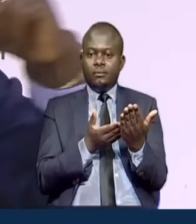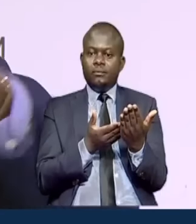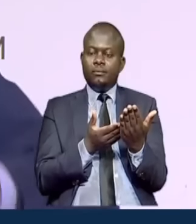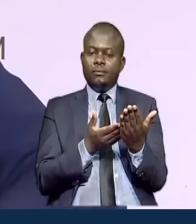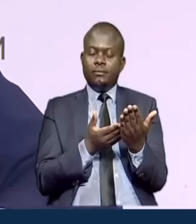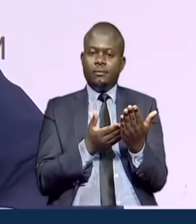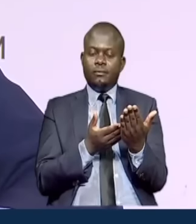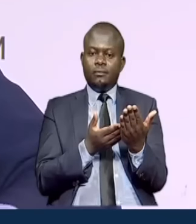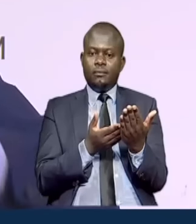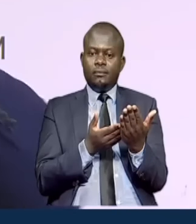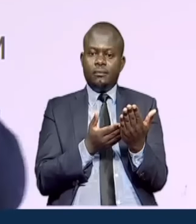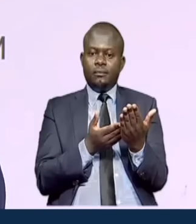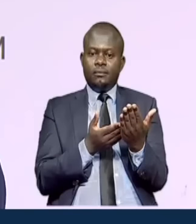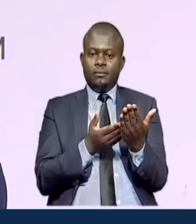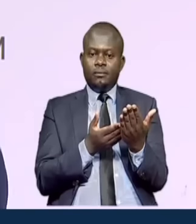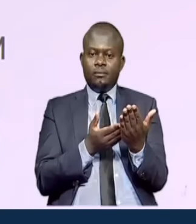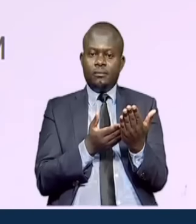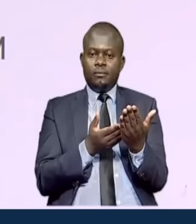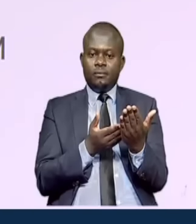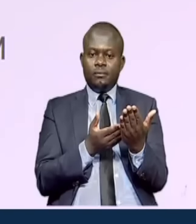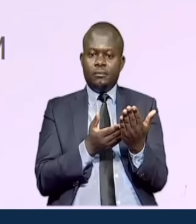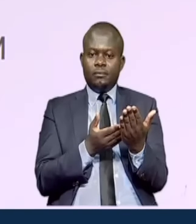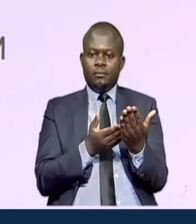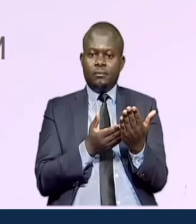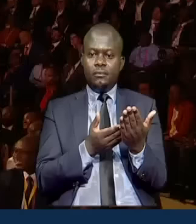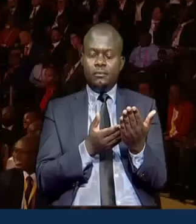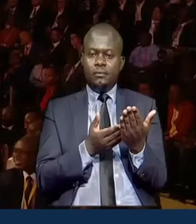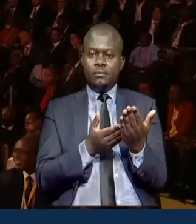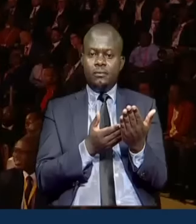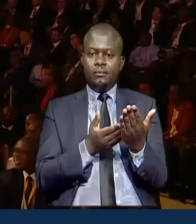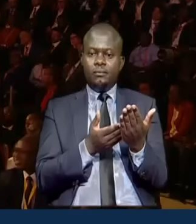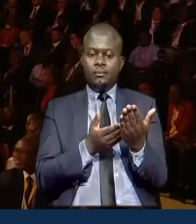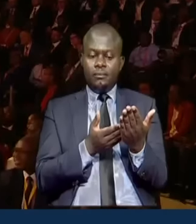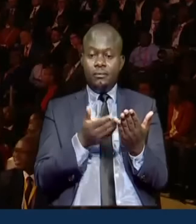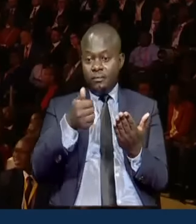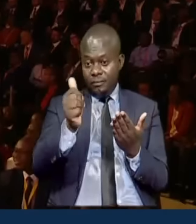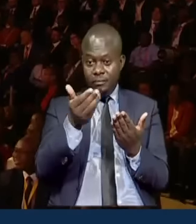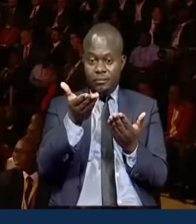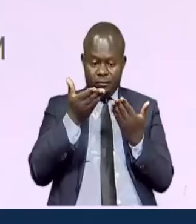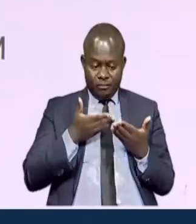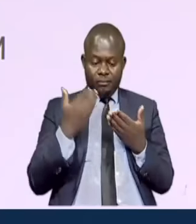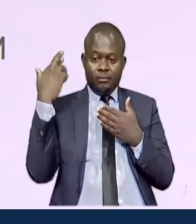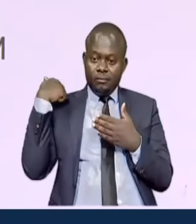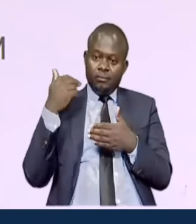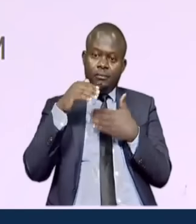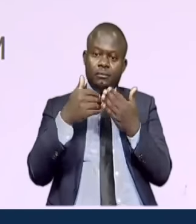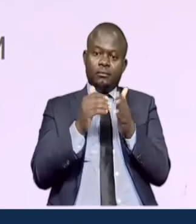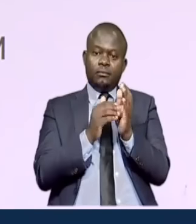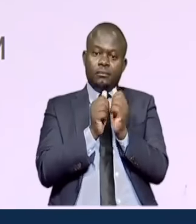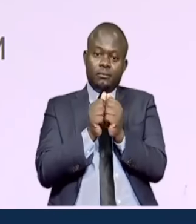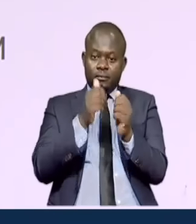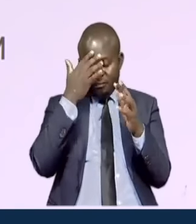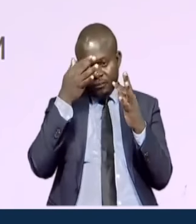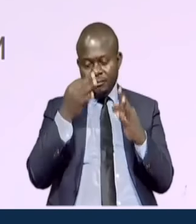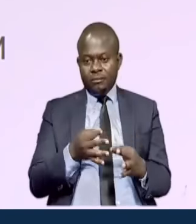Kagame yakoze akazi gakomeye mu mavugurura y'umuryango wa Afrika yunze ubumwe. Akaba ari ngiye asigiye izo nshingano kandi nkaba